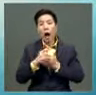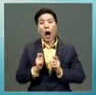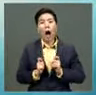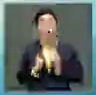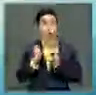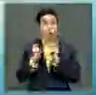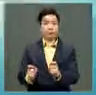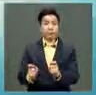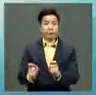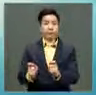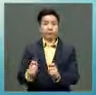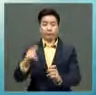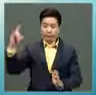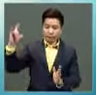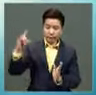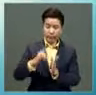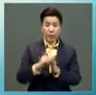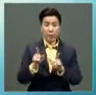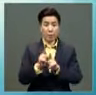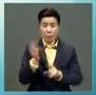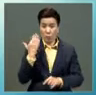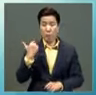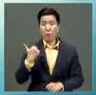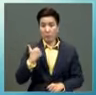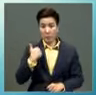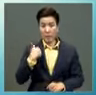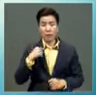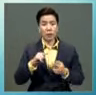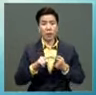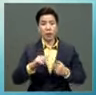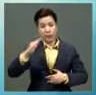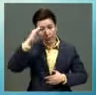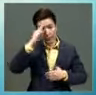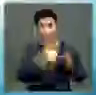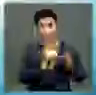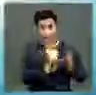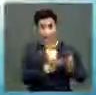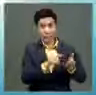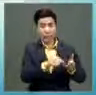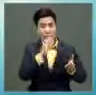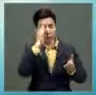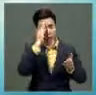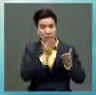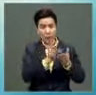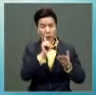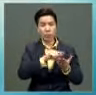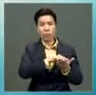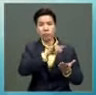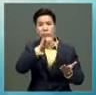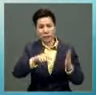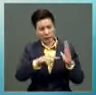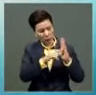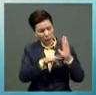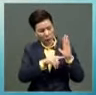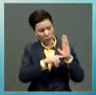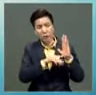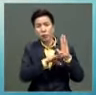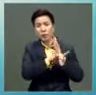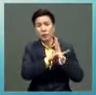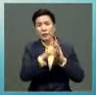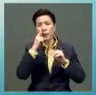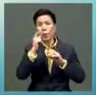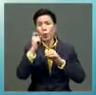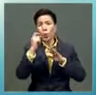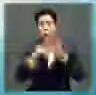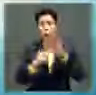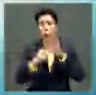าตนะครับเมื่อสักครู่ก็ยังมีส่วนของทางกองทัพเรือโดยที่ต้องไปลงที่สนามบินอุตภเปาก็ต้องได้รับ